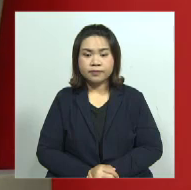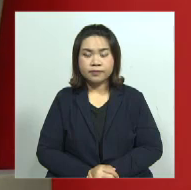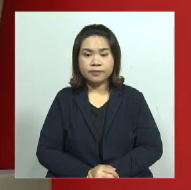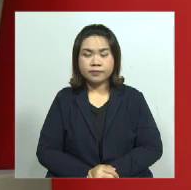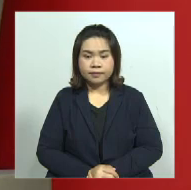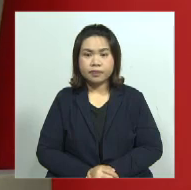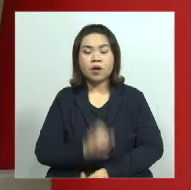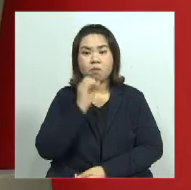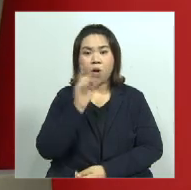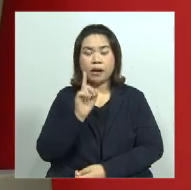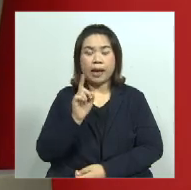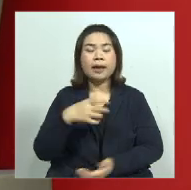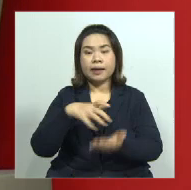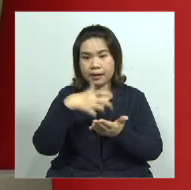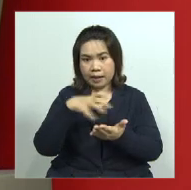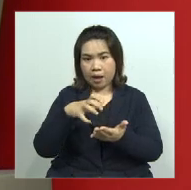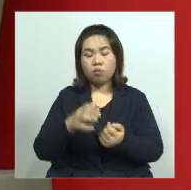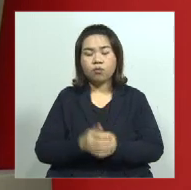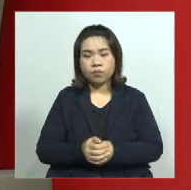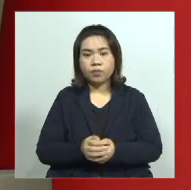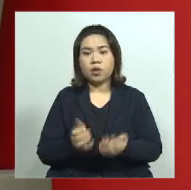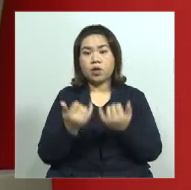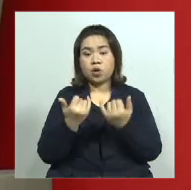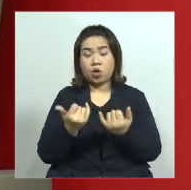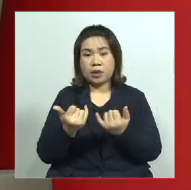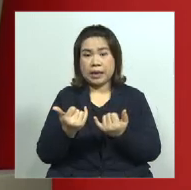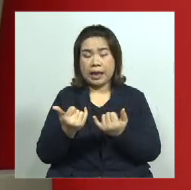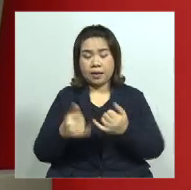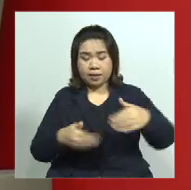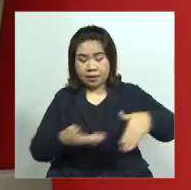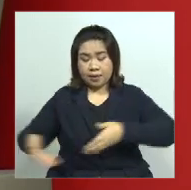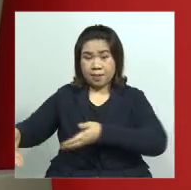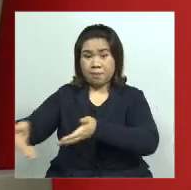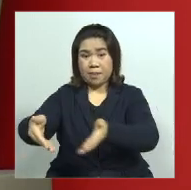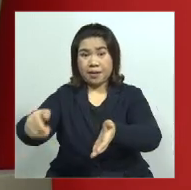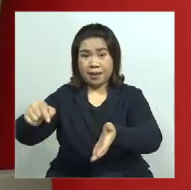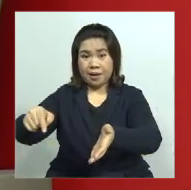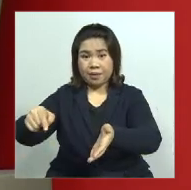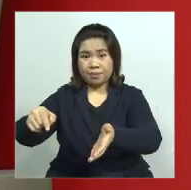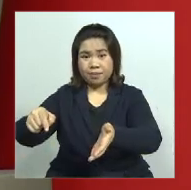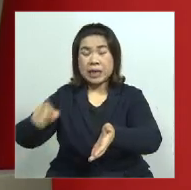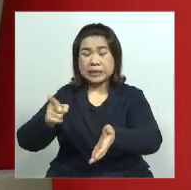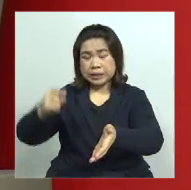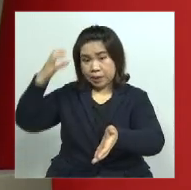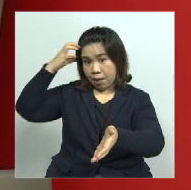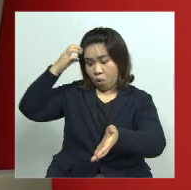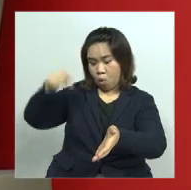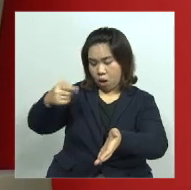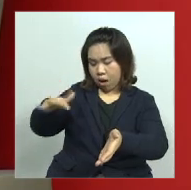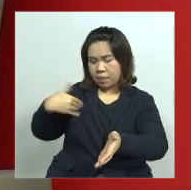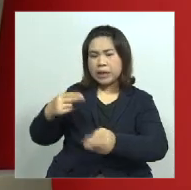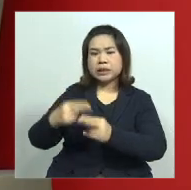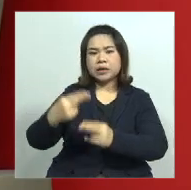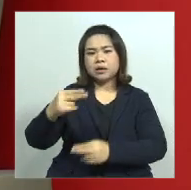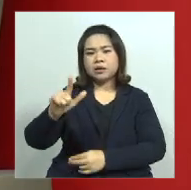ก็ขอเรียนกับนักข่าวว่าซึ่งตอนนี้ต้นน้ำของแม่น้ำโขงนั้นก็คือแม่น้ำหลันชางเ